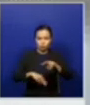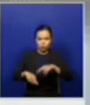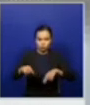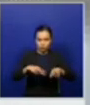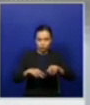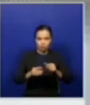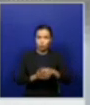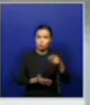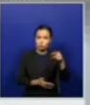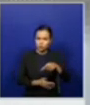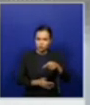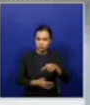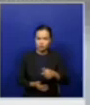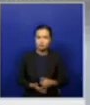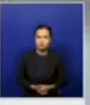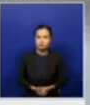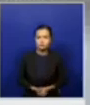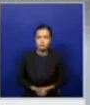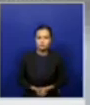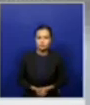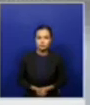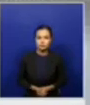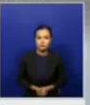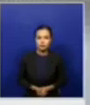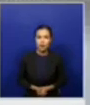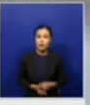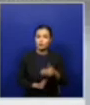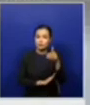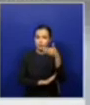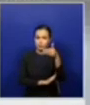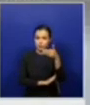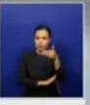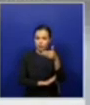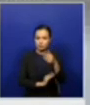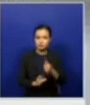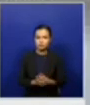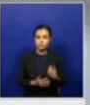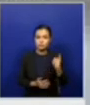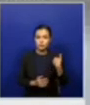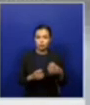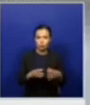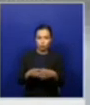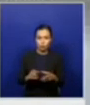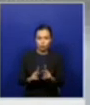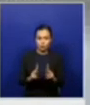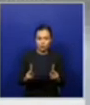เศษดังนี้ในระดับชาติควรมีคณะกรรมาธิการวิส